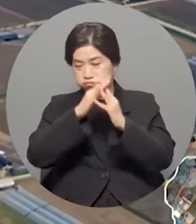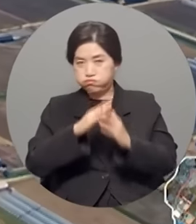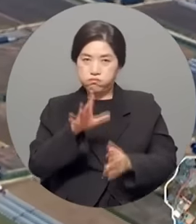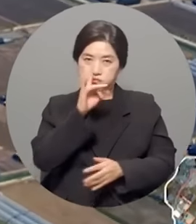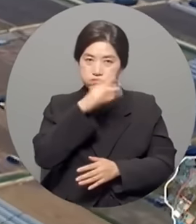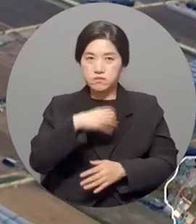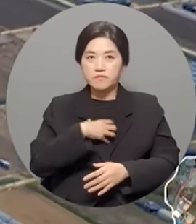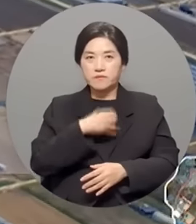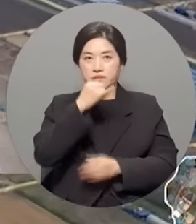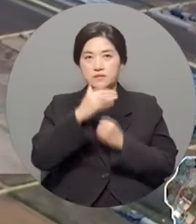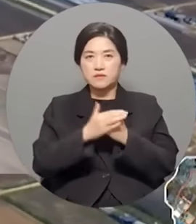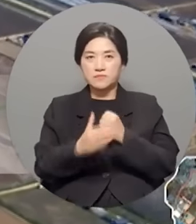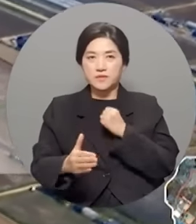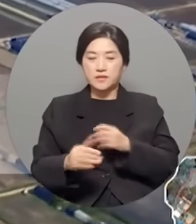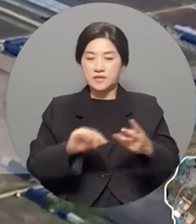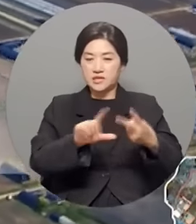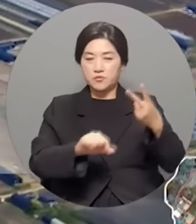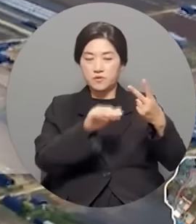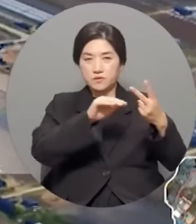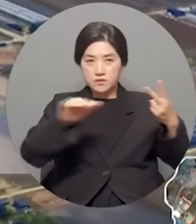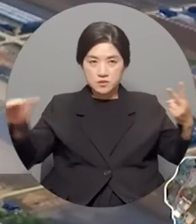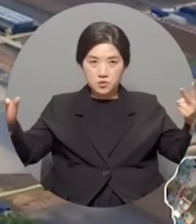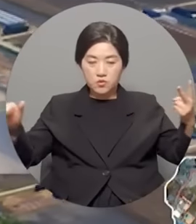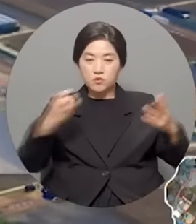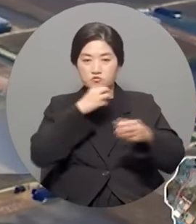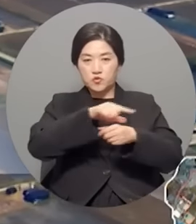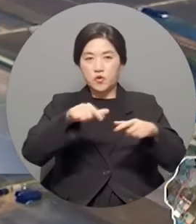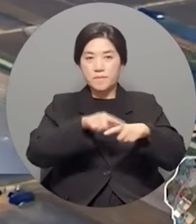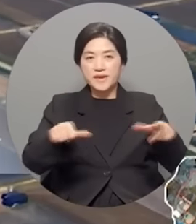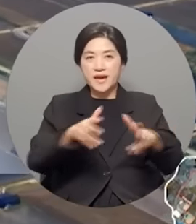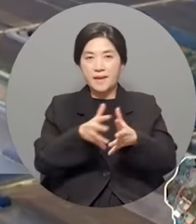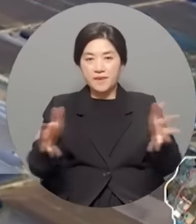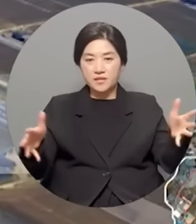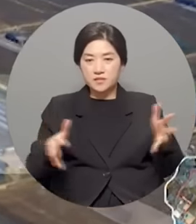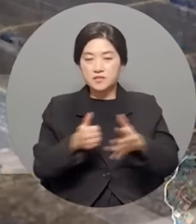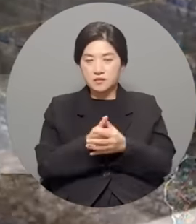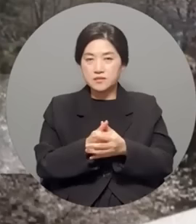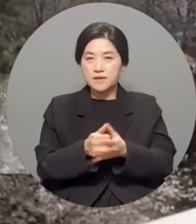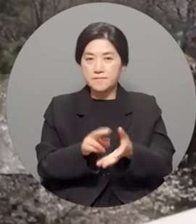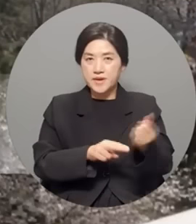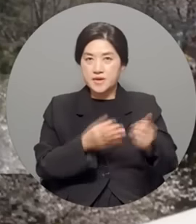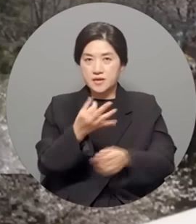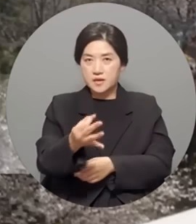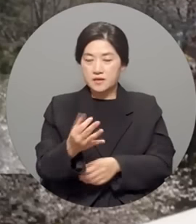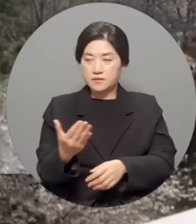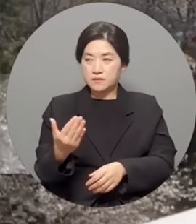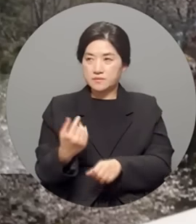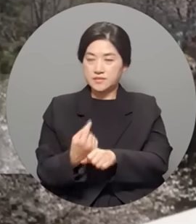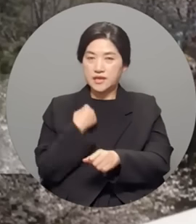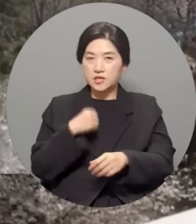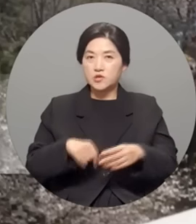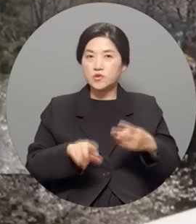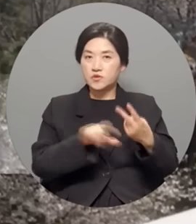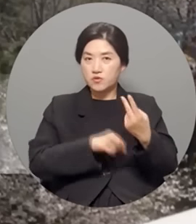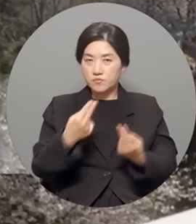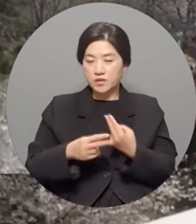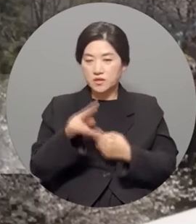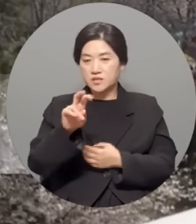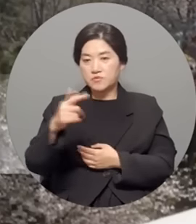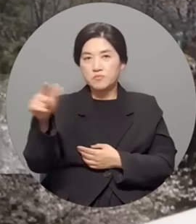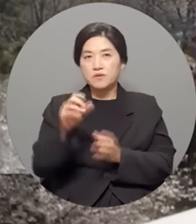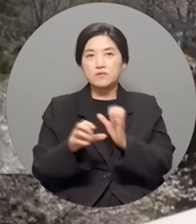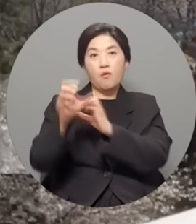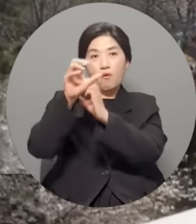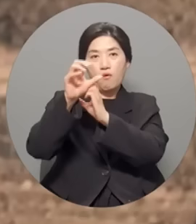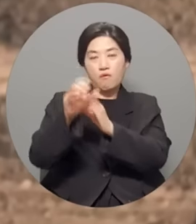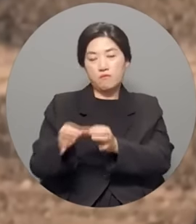예상됩니다. 지난 2월 기준 수도권 민간 아파트 분양가는 지난해 같은 달 대비 20% 오른 상황. 여기에